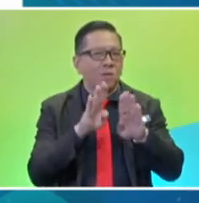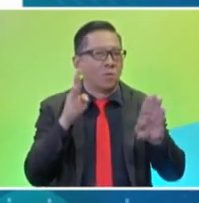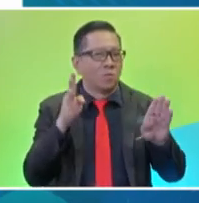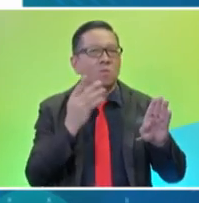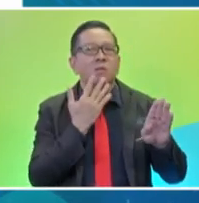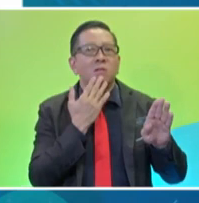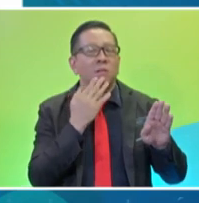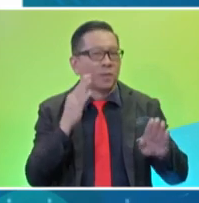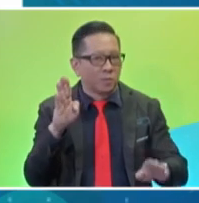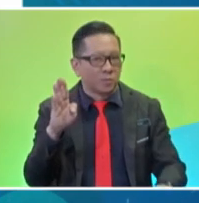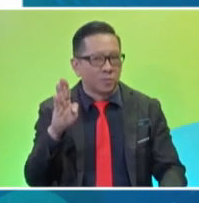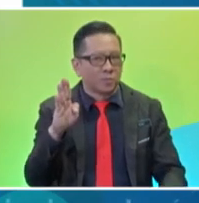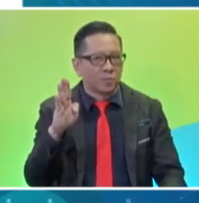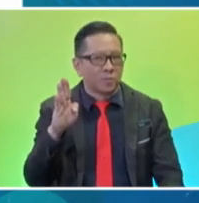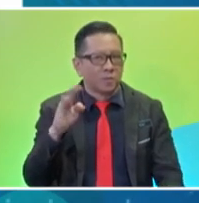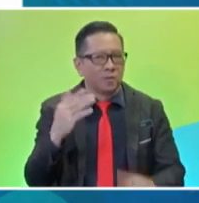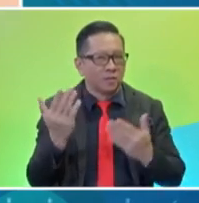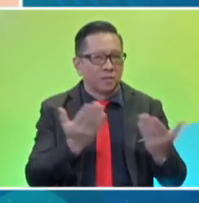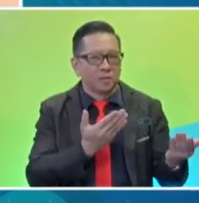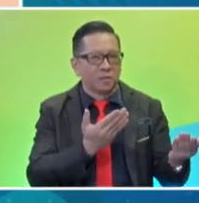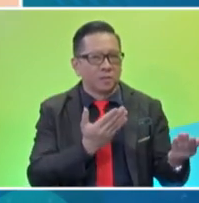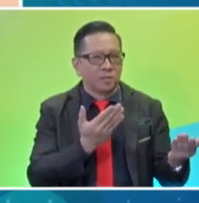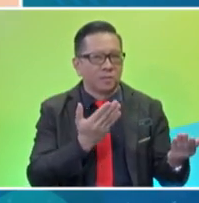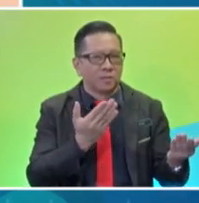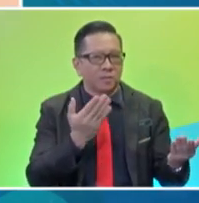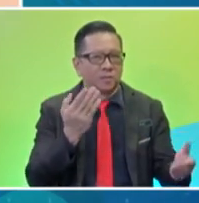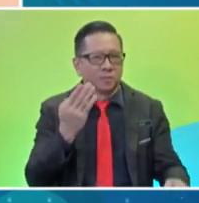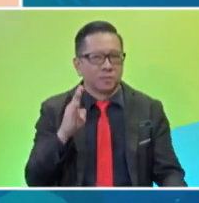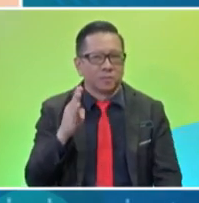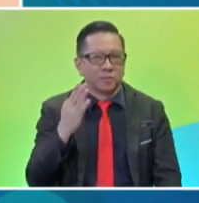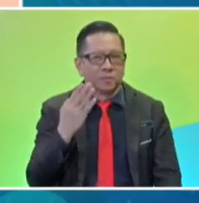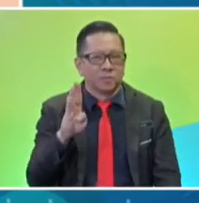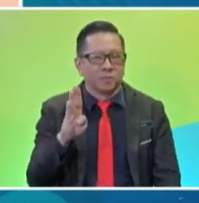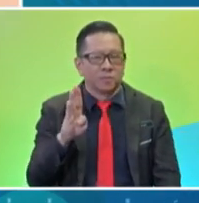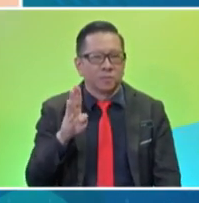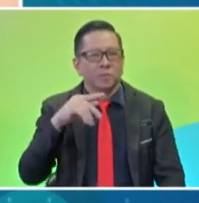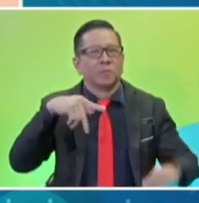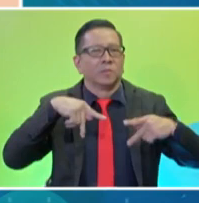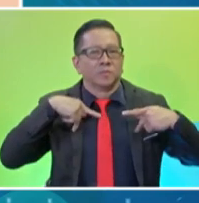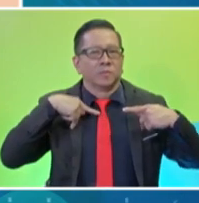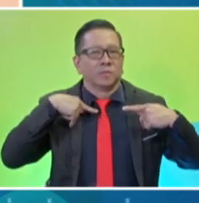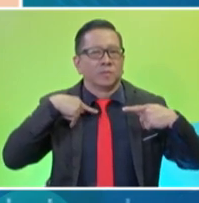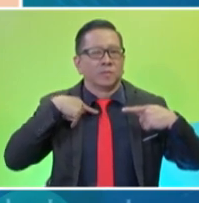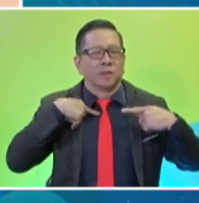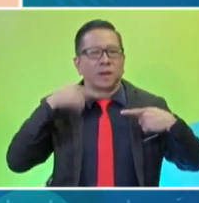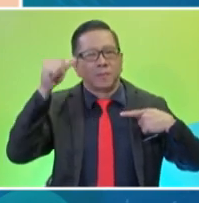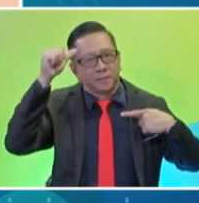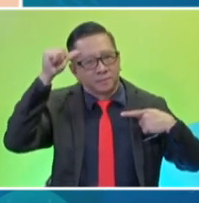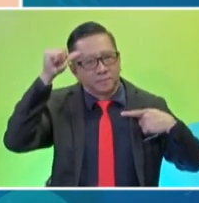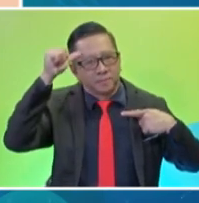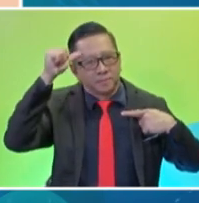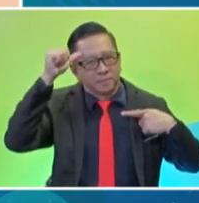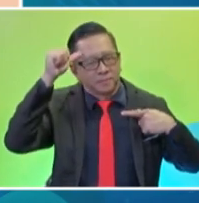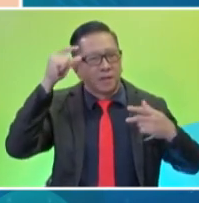biru warna biru warna biru adalah kepunyaan-kepunyaan Aiman Apakah